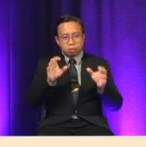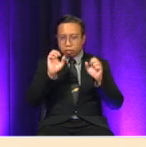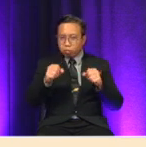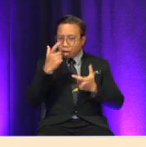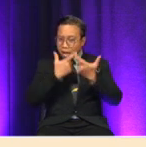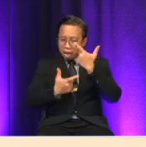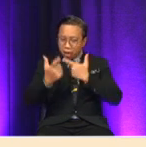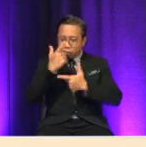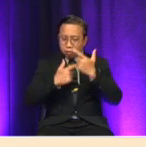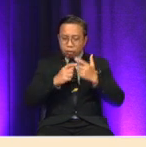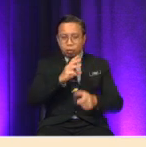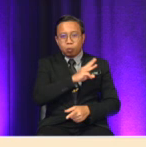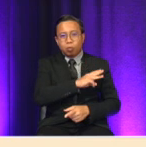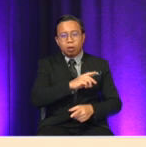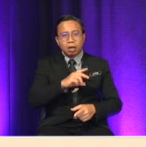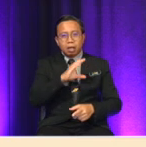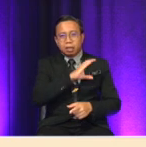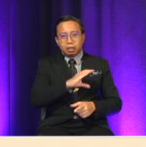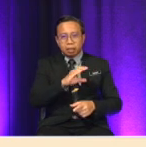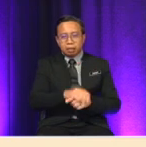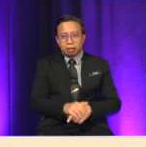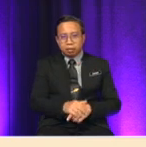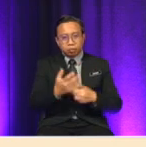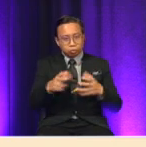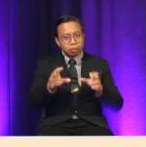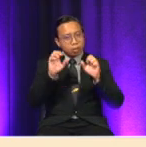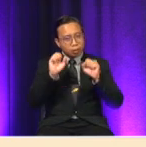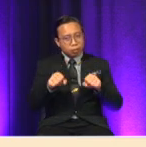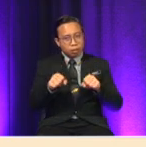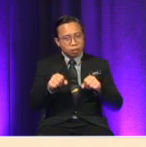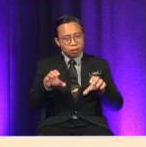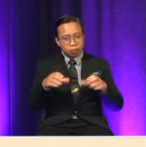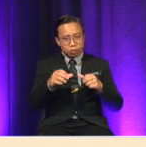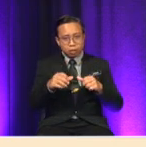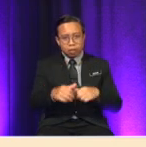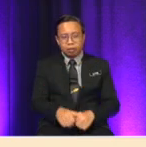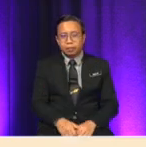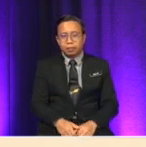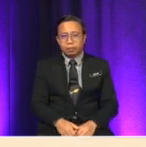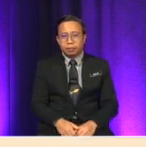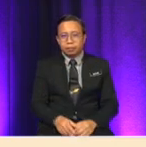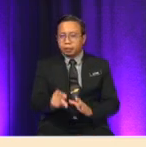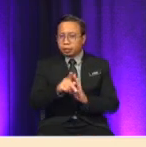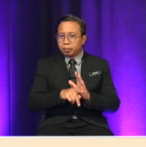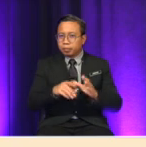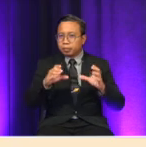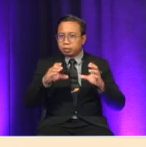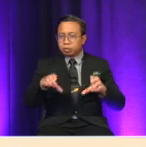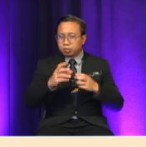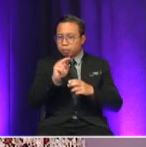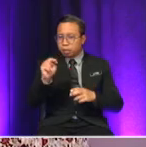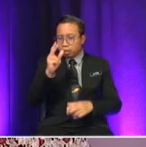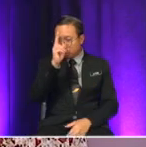melakonkan watak atau main peranan dan juga sudah boleh melakukan penulisan ataupun penciptaan kreatif.